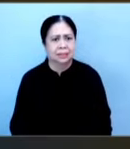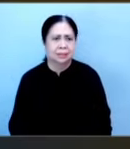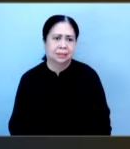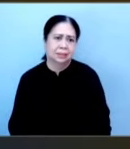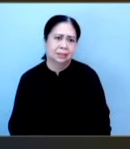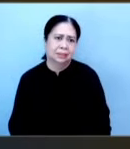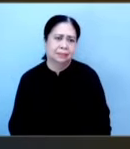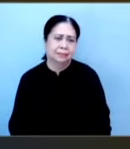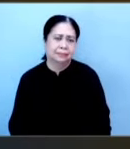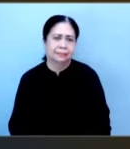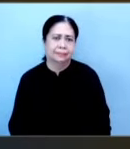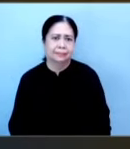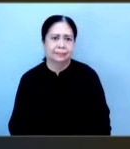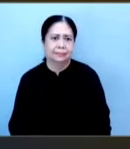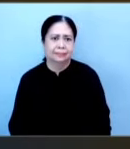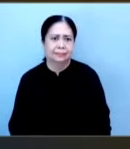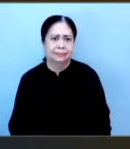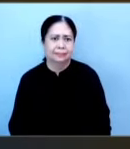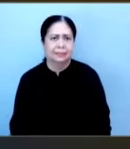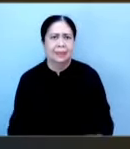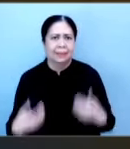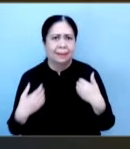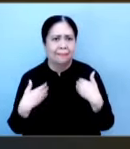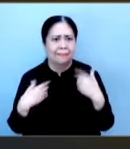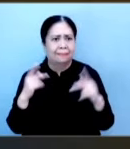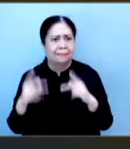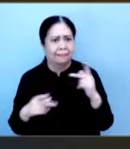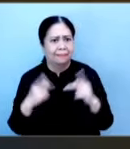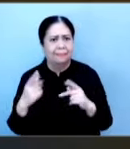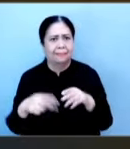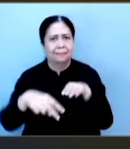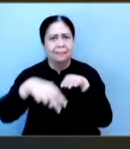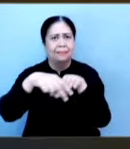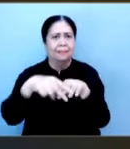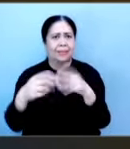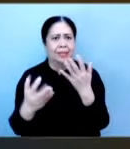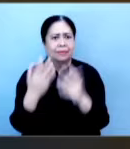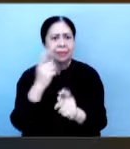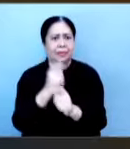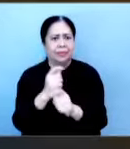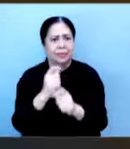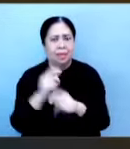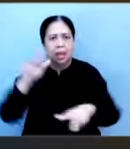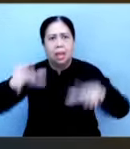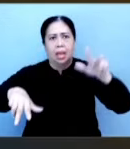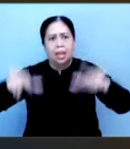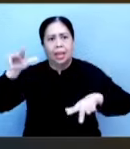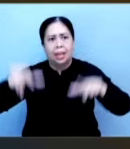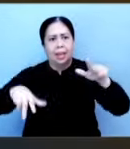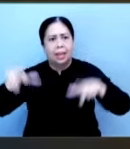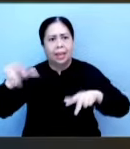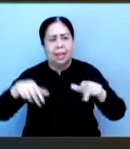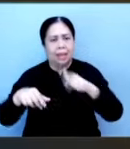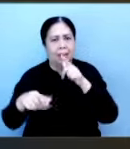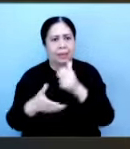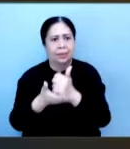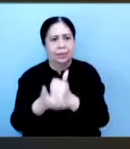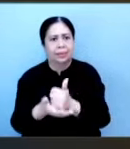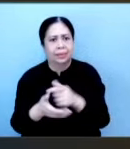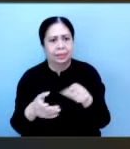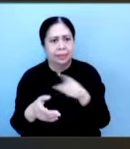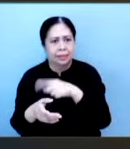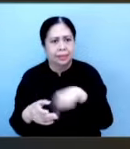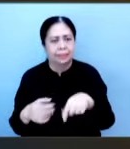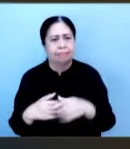tao tao sir nag ng siramag nataranta naman ang ilang sumaklolo sa mga